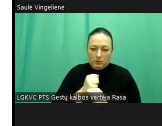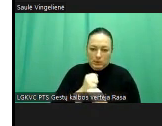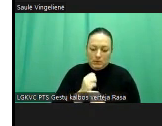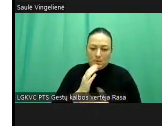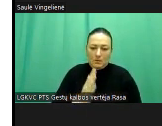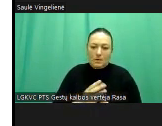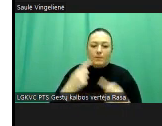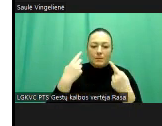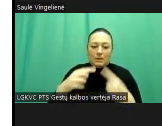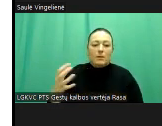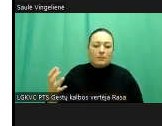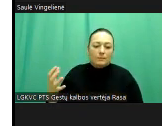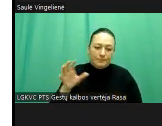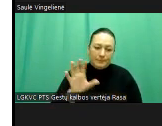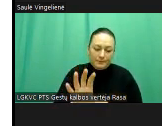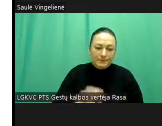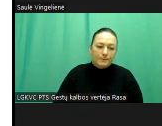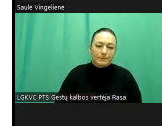Kita skaidrė.